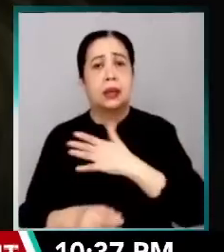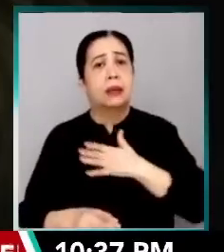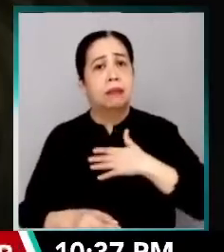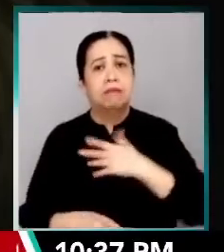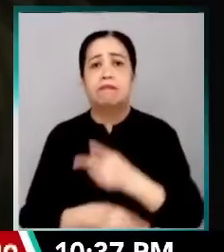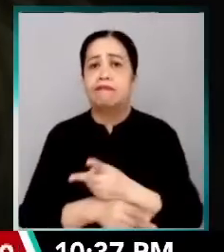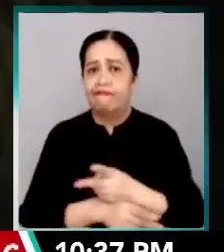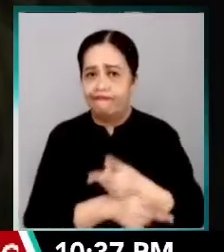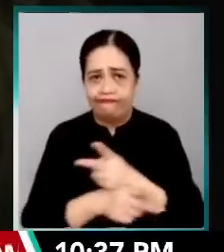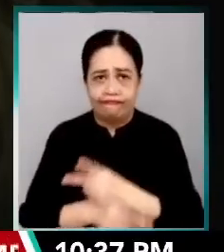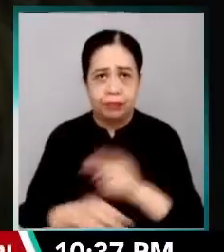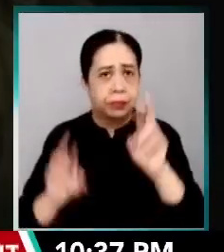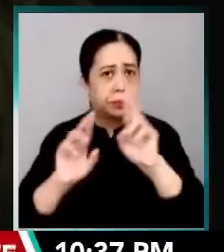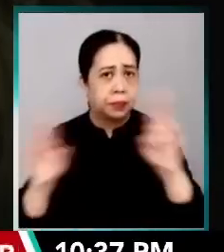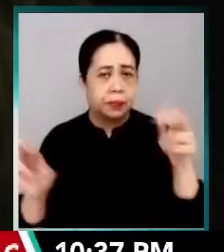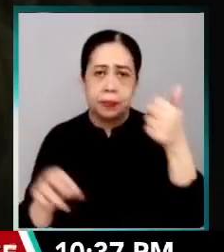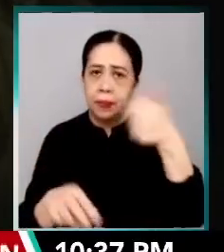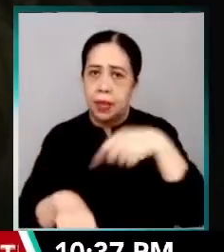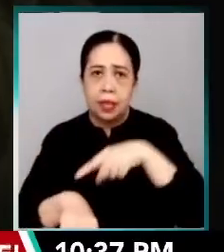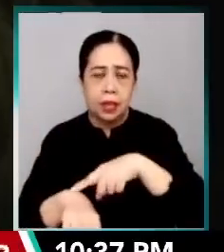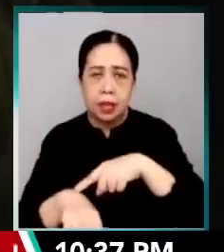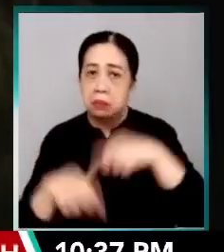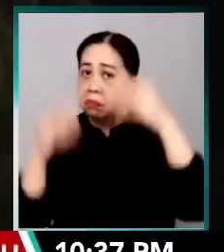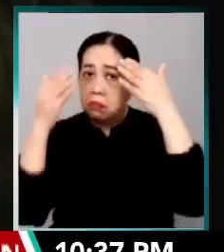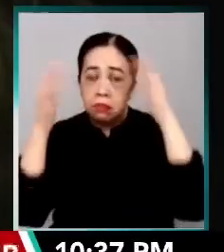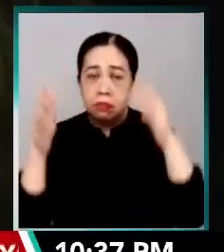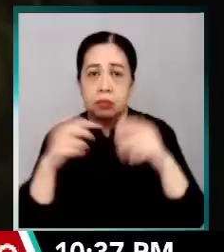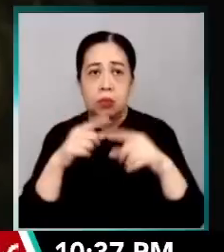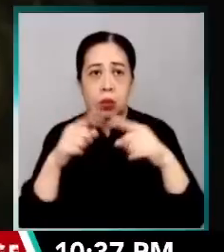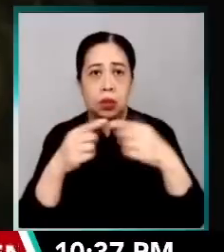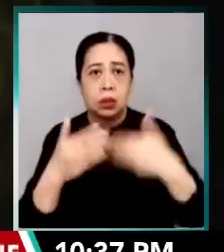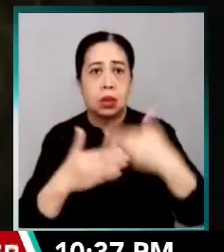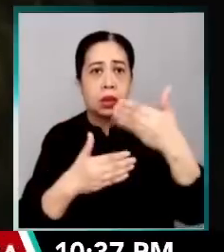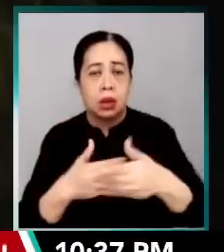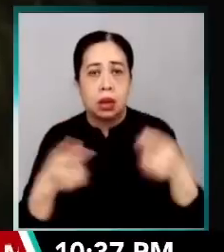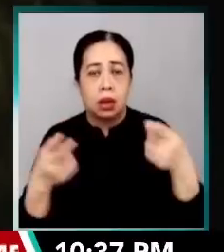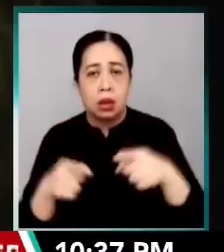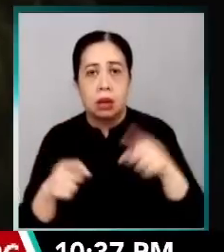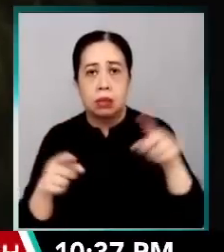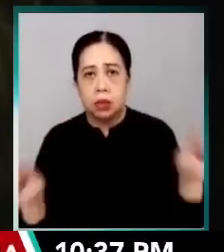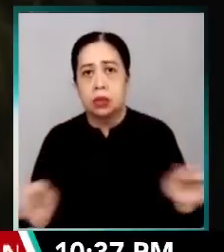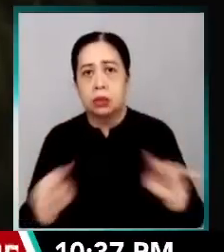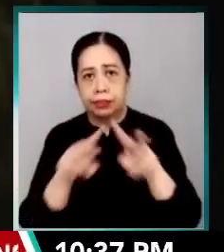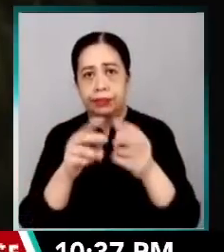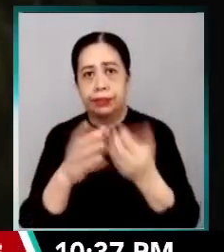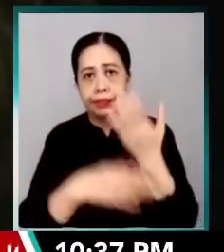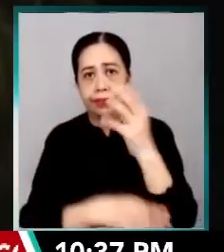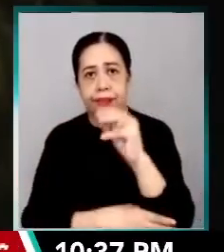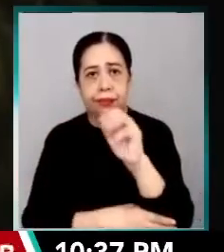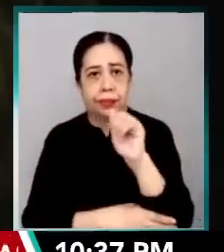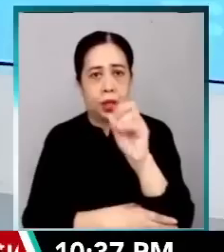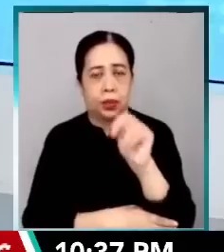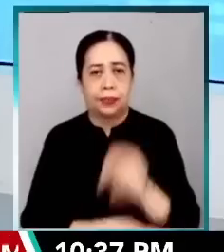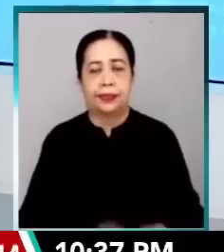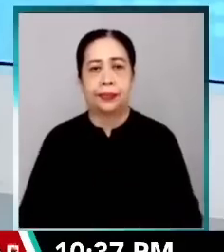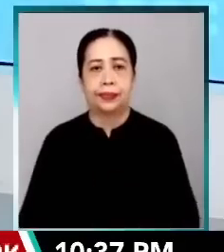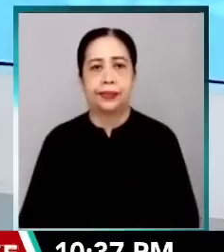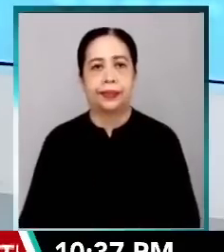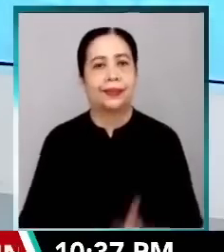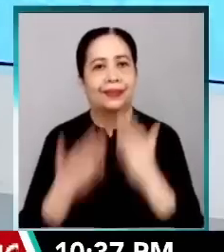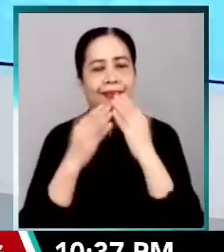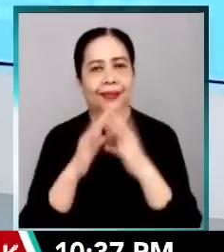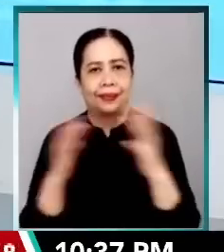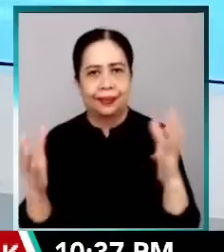alerto sa anumang oras dahil hindi natin alam ang mga susunod pang magiging aktibidad ng bulkang Mayon. Maki? Maraming salamat,